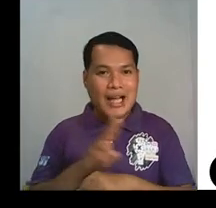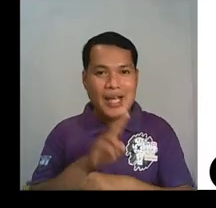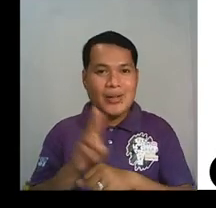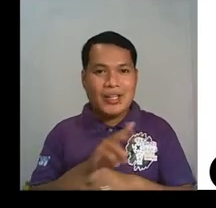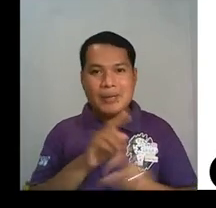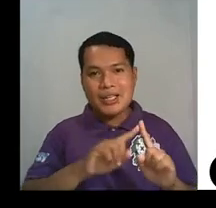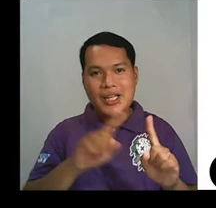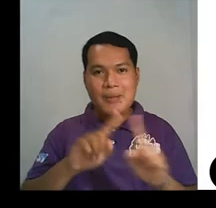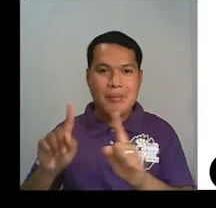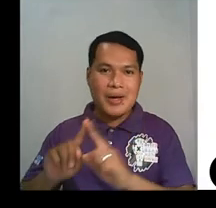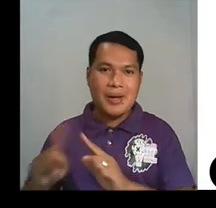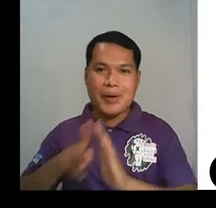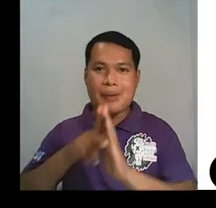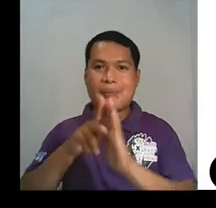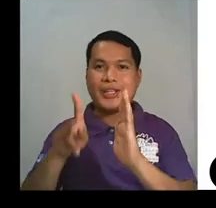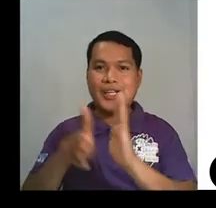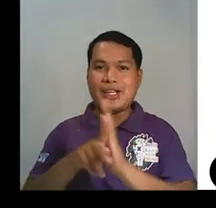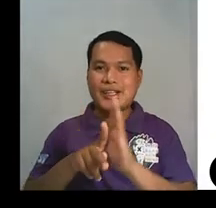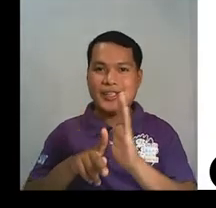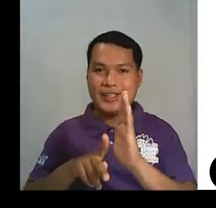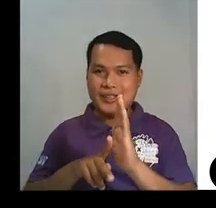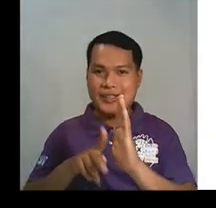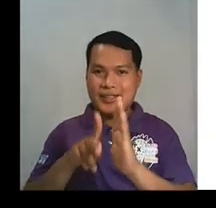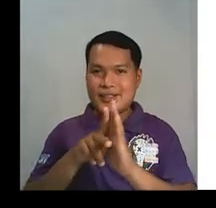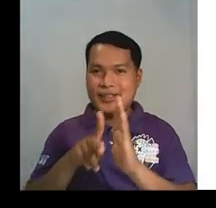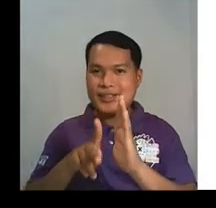Nagamit tayo ng iba't iba mga property.